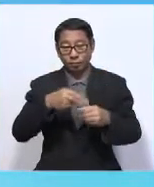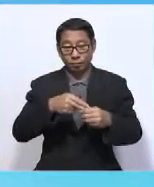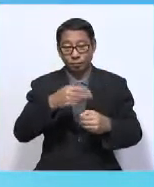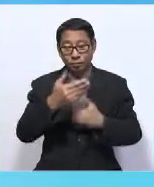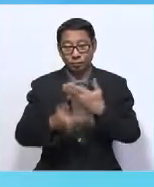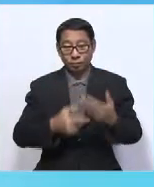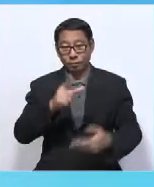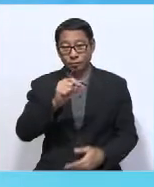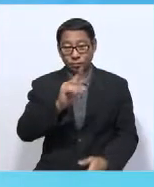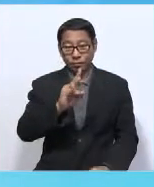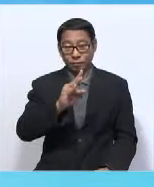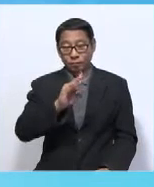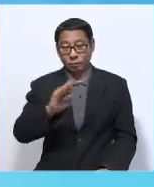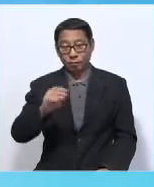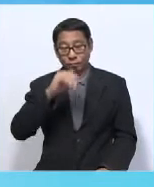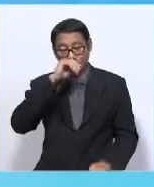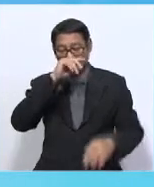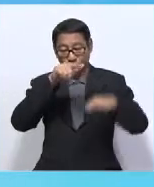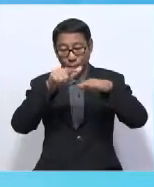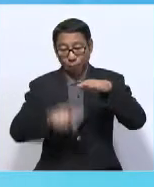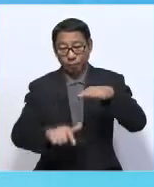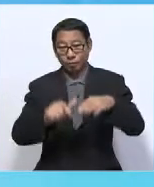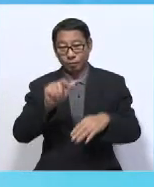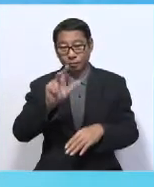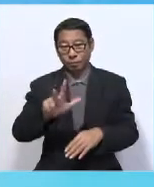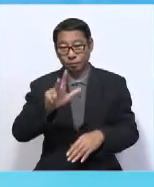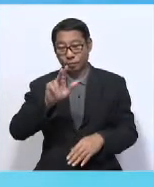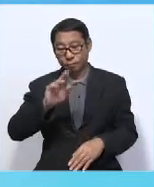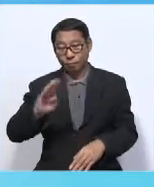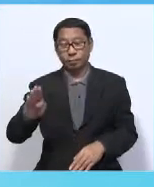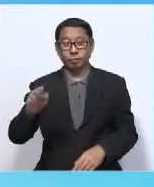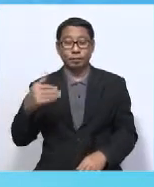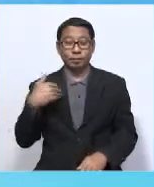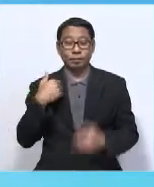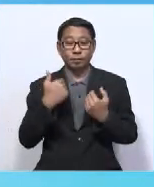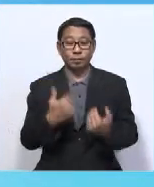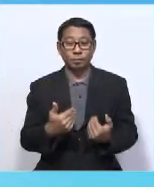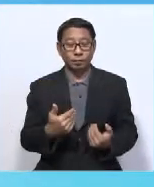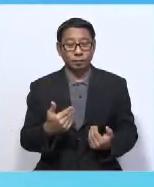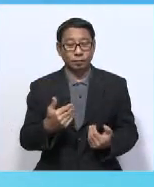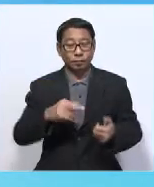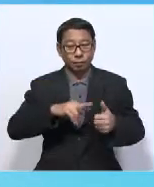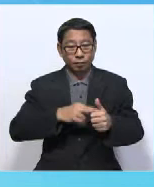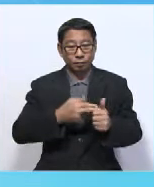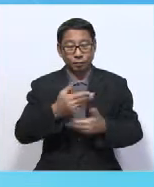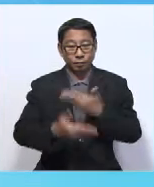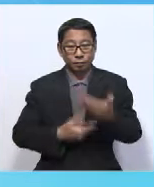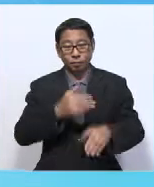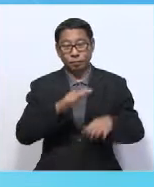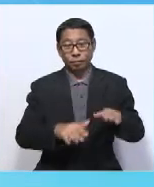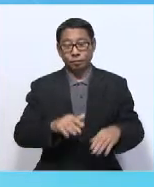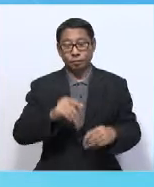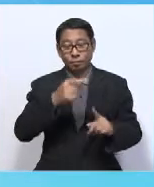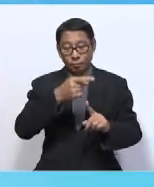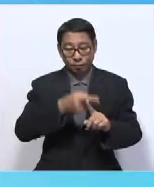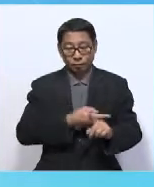ละ27บาทซึ่งถือว่าต่ำกว่าราคาน้ำมันดีเซลปกติลิตรละ3บาทนะคะก็จะเริ่มจำหน่ายประมาณสิ้นเ